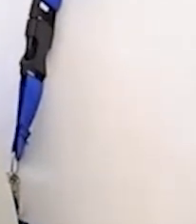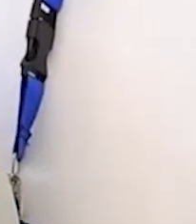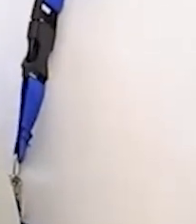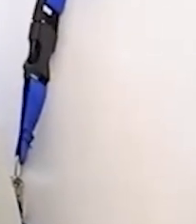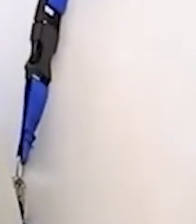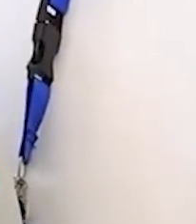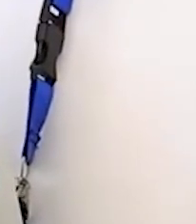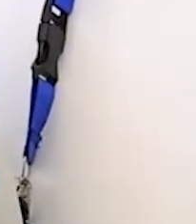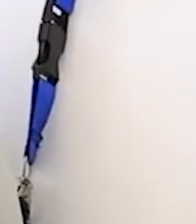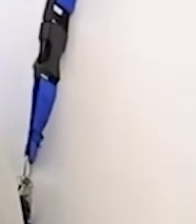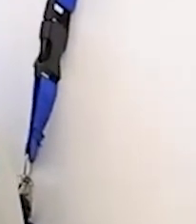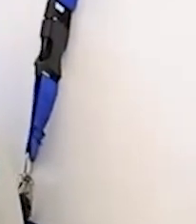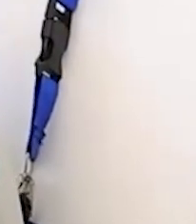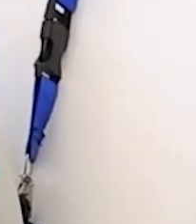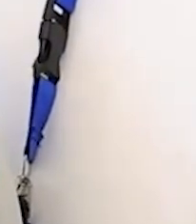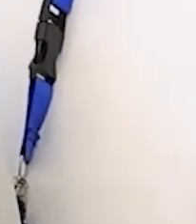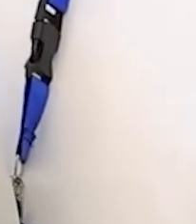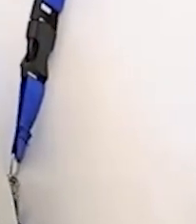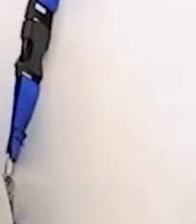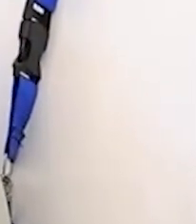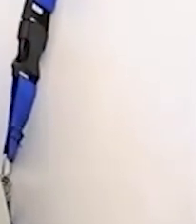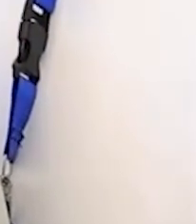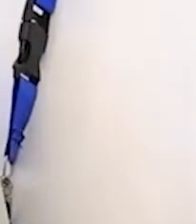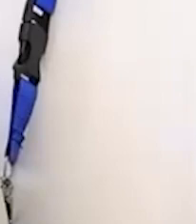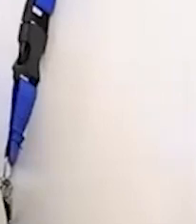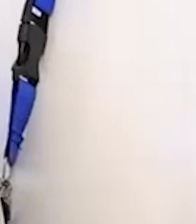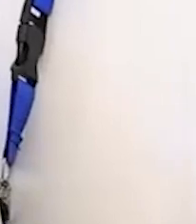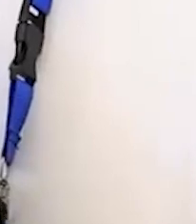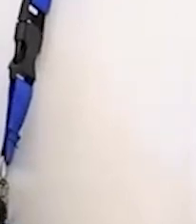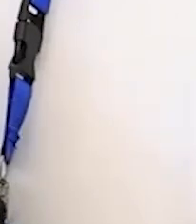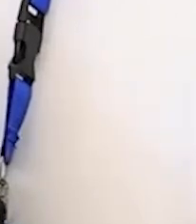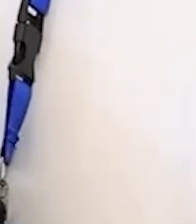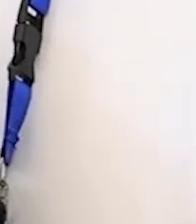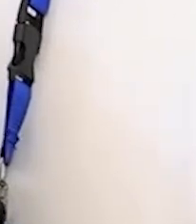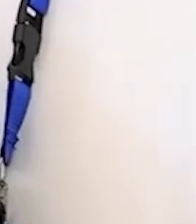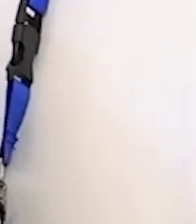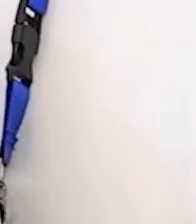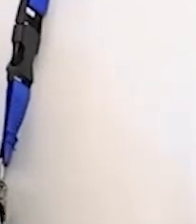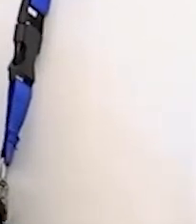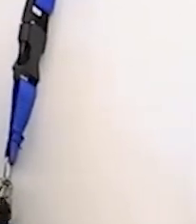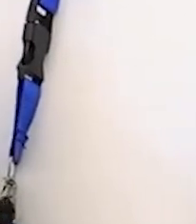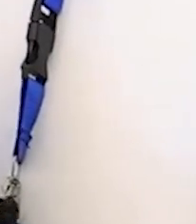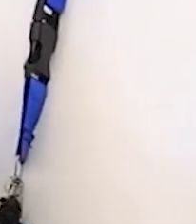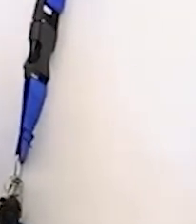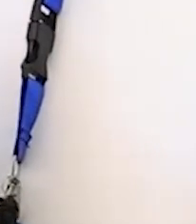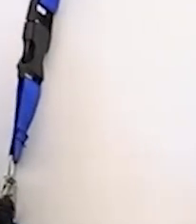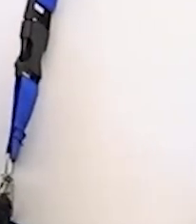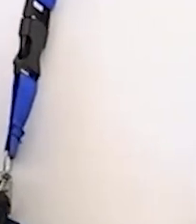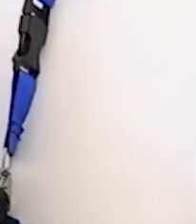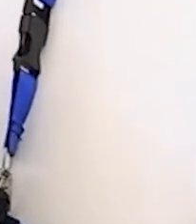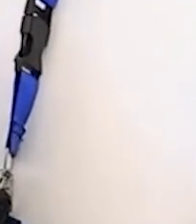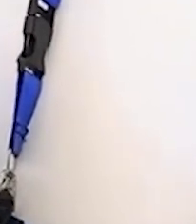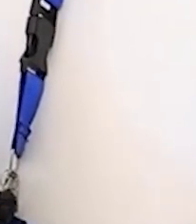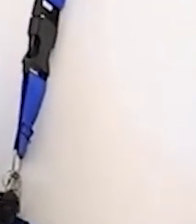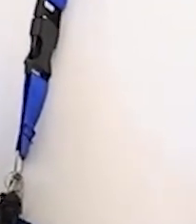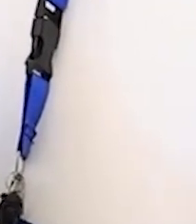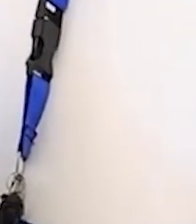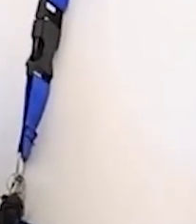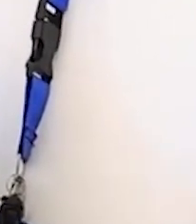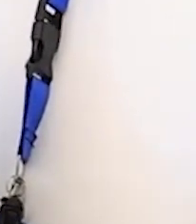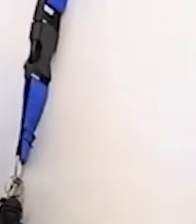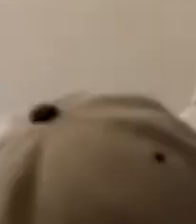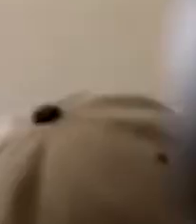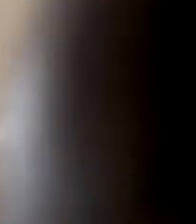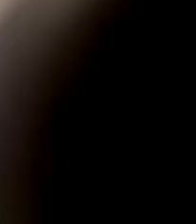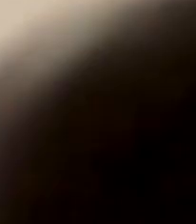chini ya mwamvuli wa SHA. Na tuliwaahidi wa Kenya kwamba tutahakikisha kwamba mojawapo za haki za kimsingi za kila Mkenya ni kuhakikisha